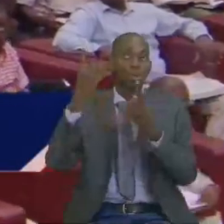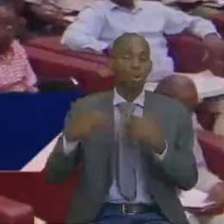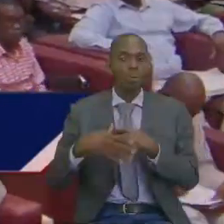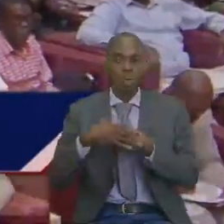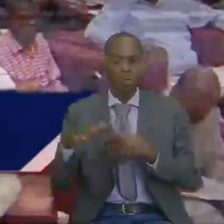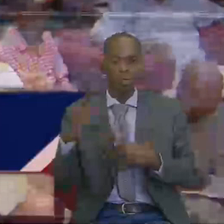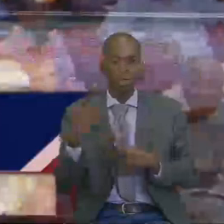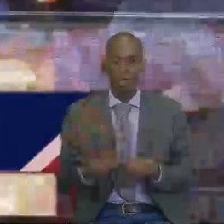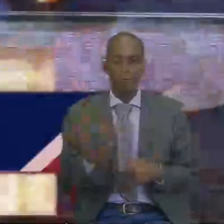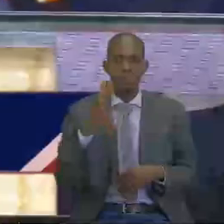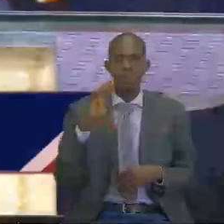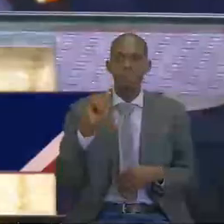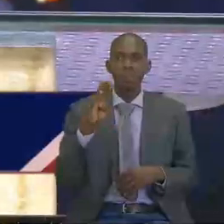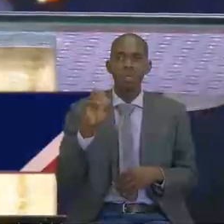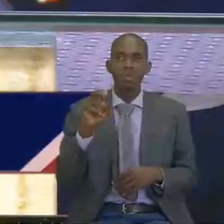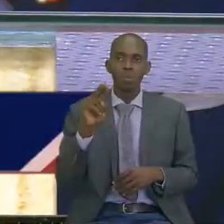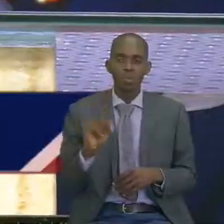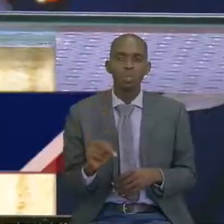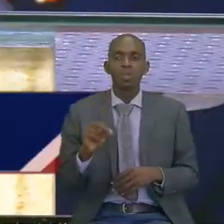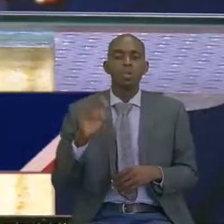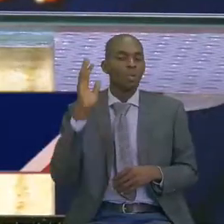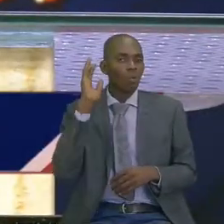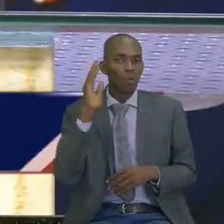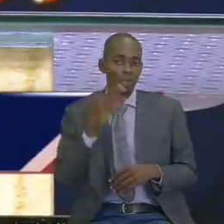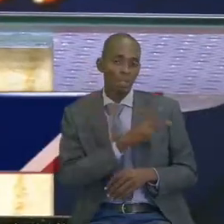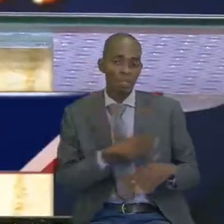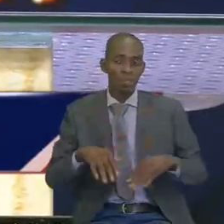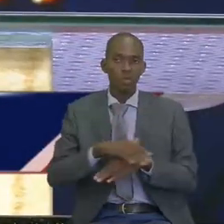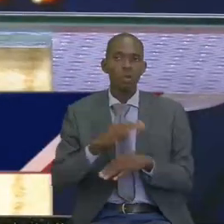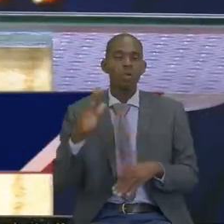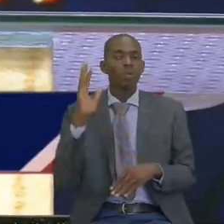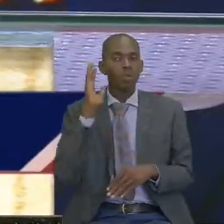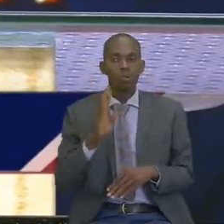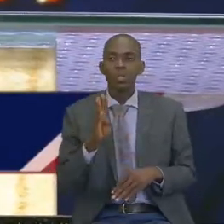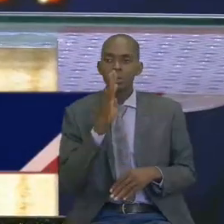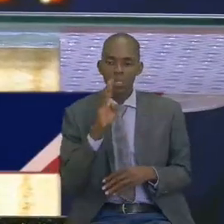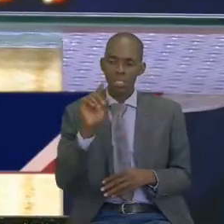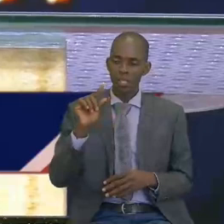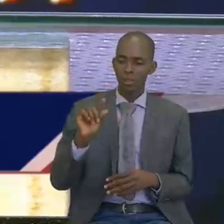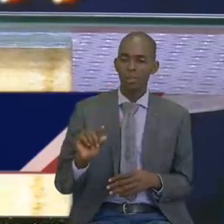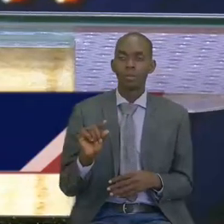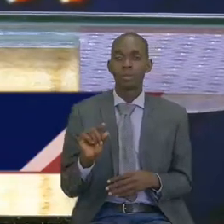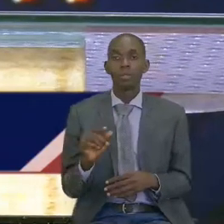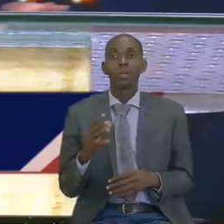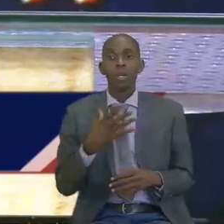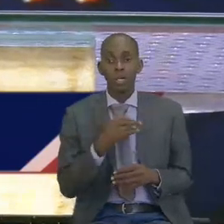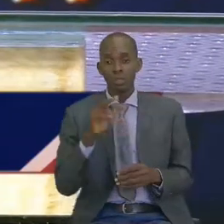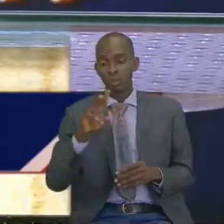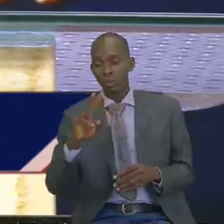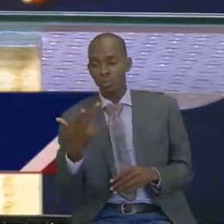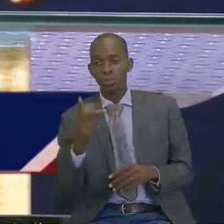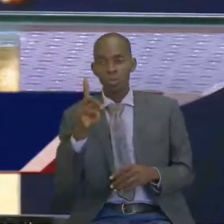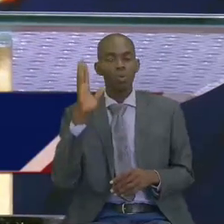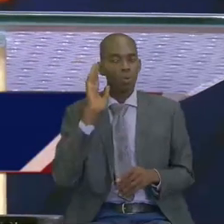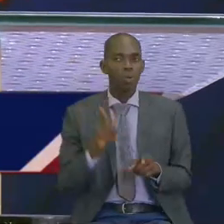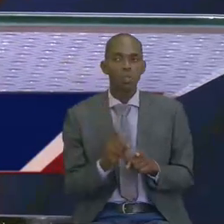royaume babylonien sera inférieur. Celui qui viendra après cela sera encore inférieur jusqu'à ce que